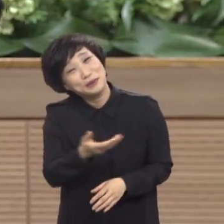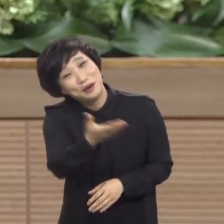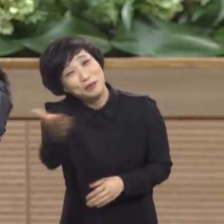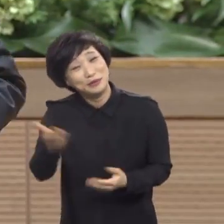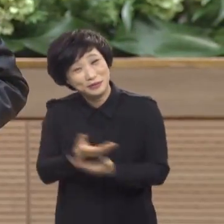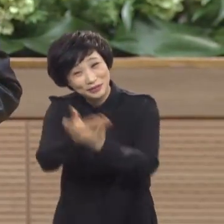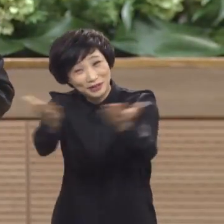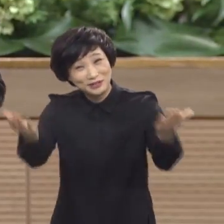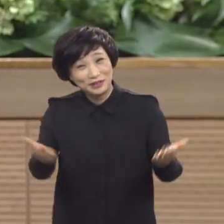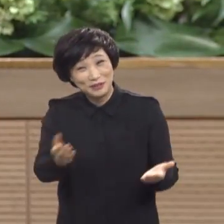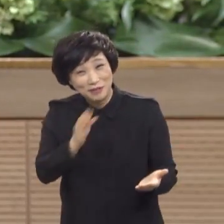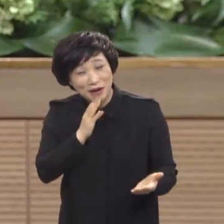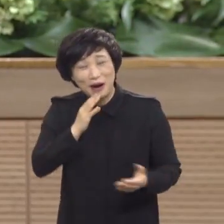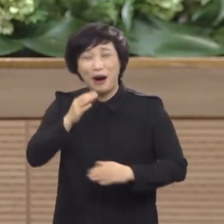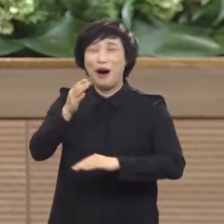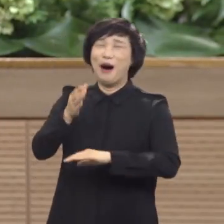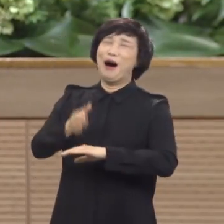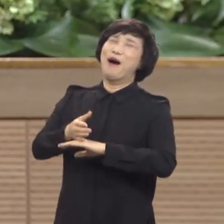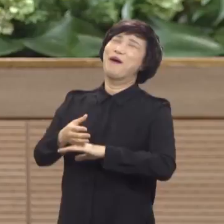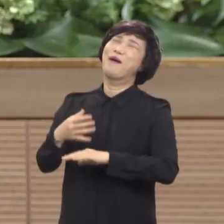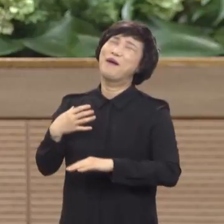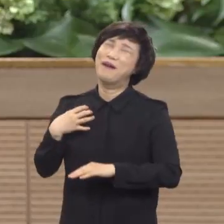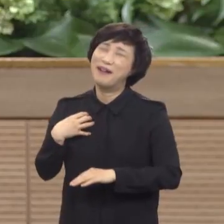그냥 너무 감사하지.